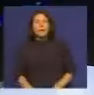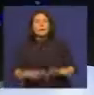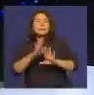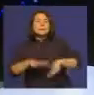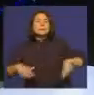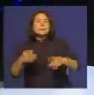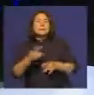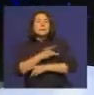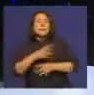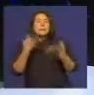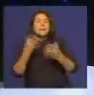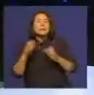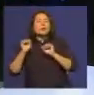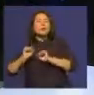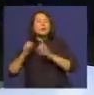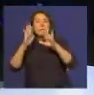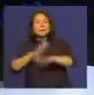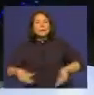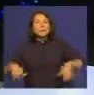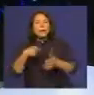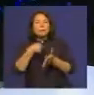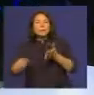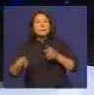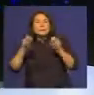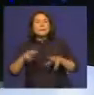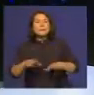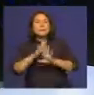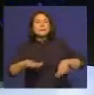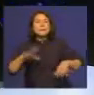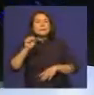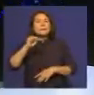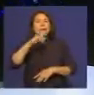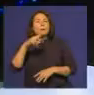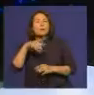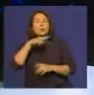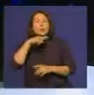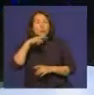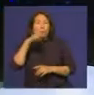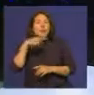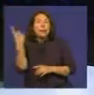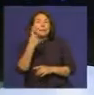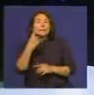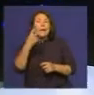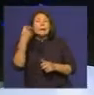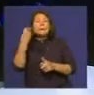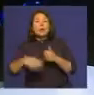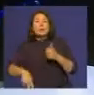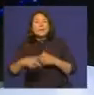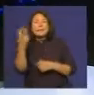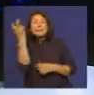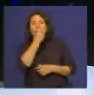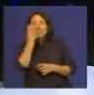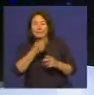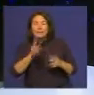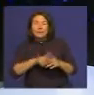Детский праздник, День защиты детей, отметили воспитанники специализированного детского сада номер один для детей с нарушением зрения. Торжество проходило в